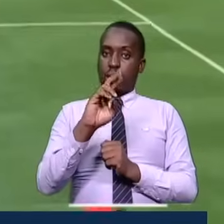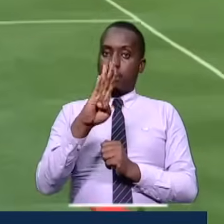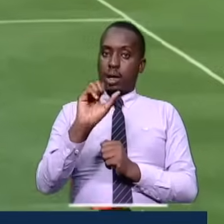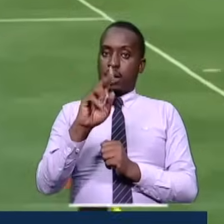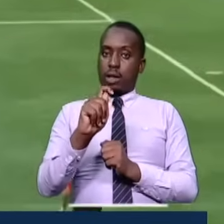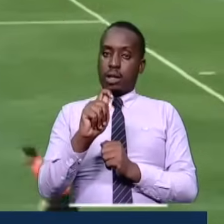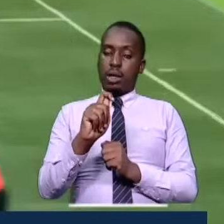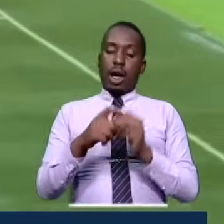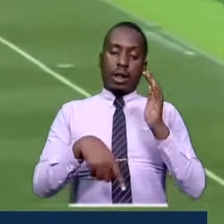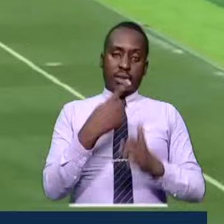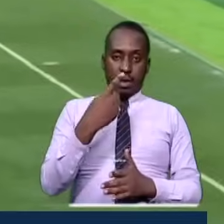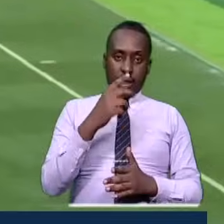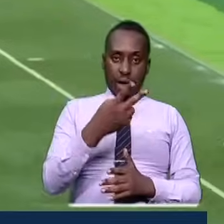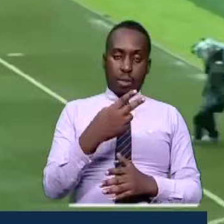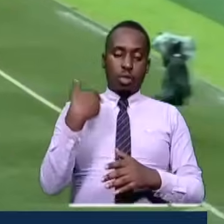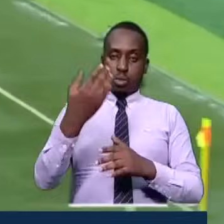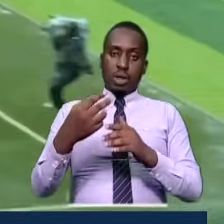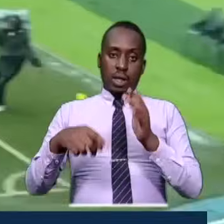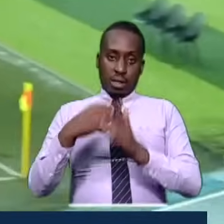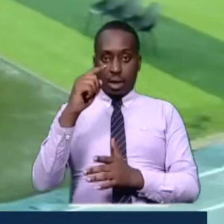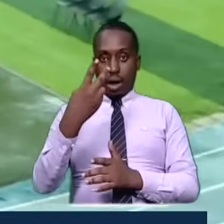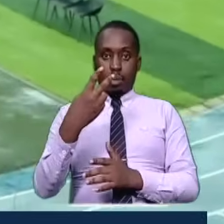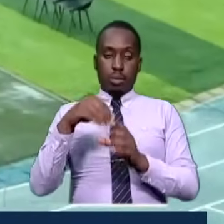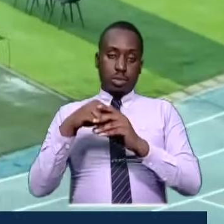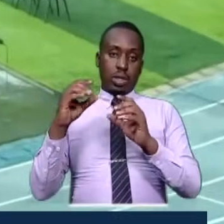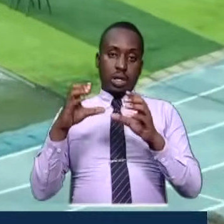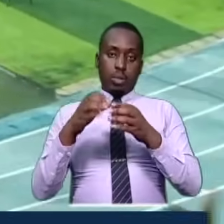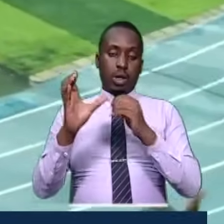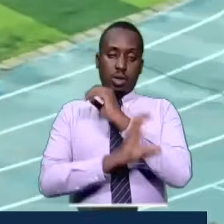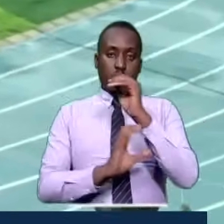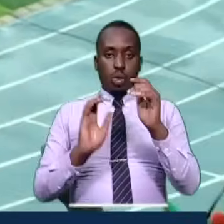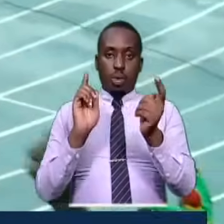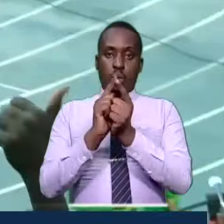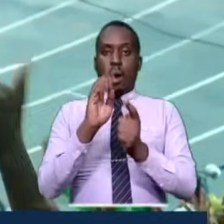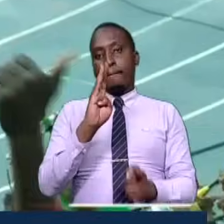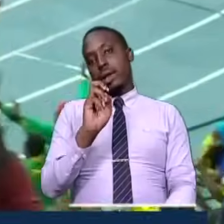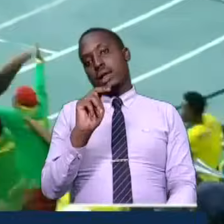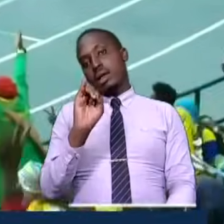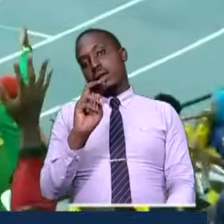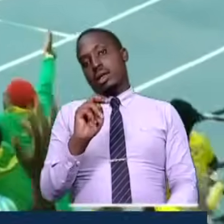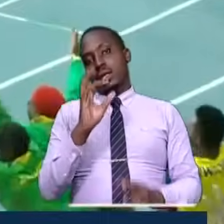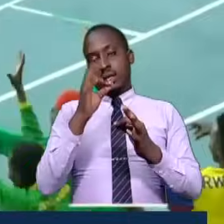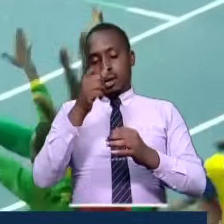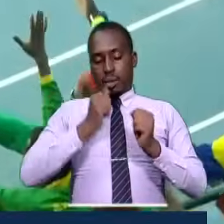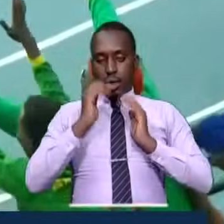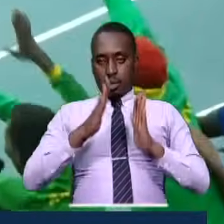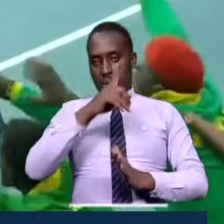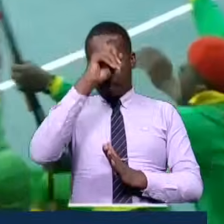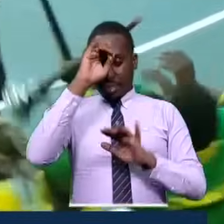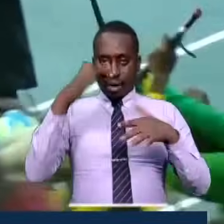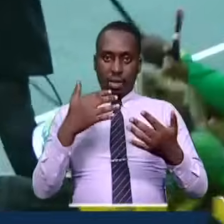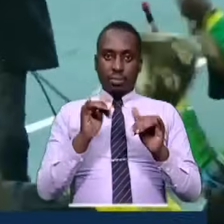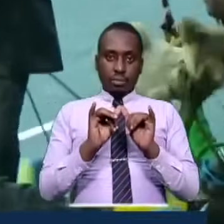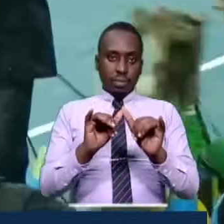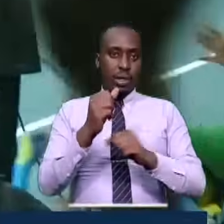kabiri amaze gutsindira ikipe y'igihugu nyuma y'igitego yatsinze ubwo bakinaga n'ikipe y'igihugu ya Benin ubu icyo abanyarwanda bari kwibaza baribaza bati ese tuzongera kumara imyaka